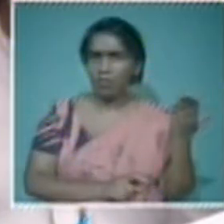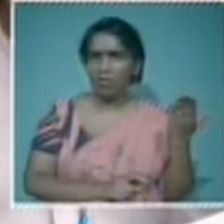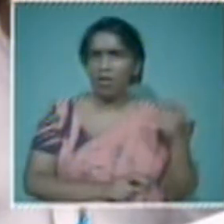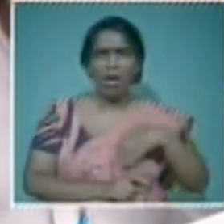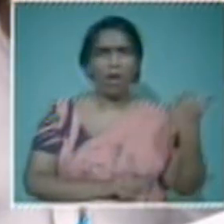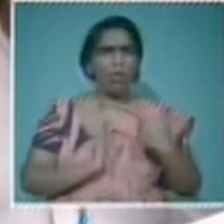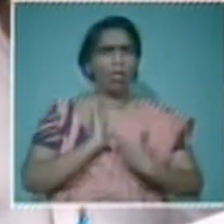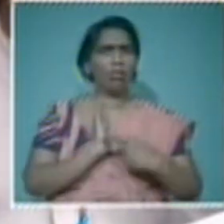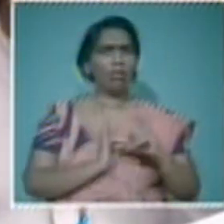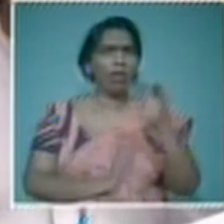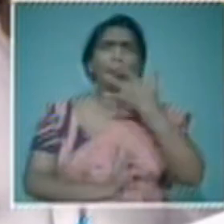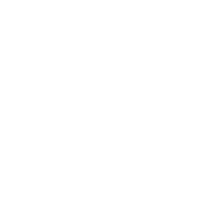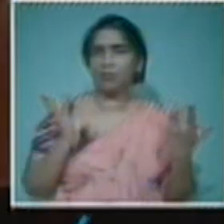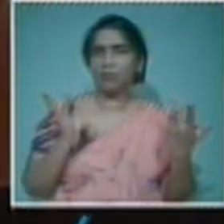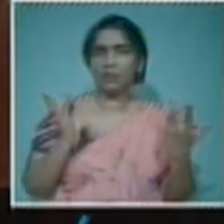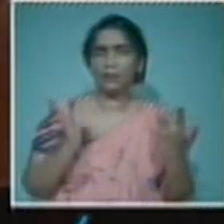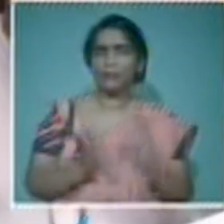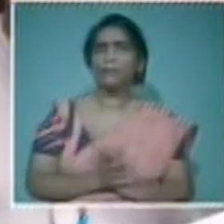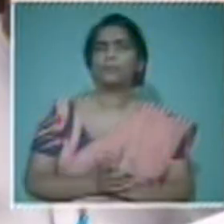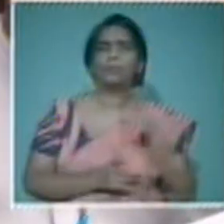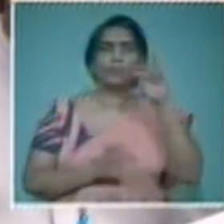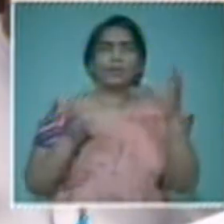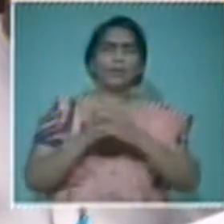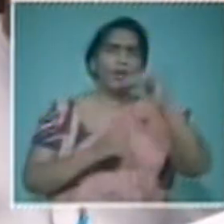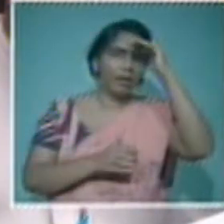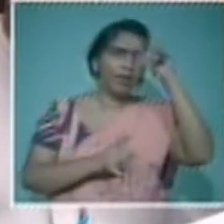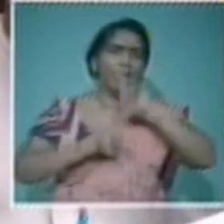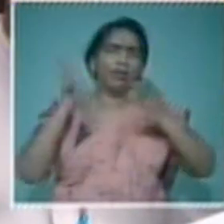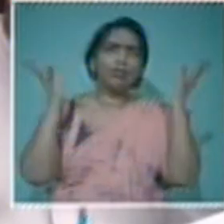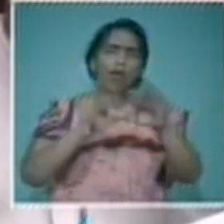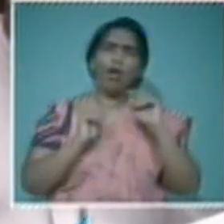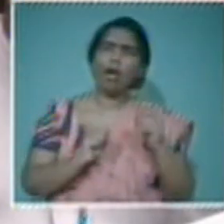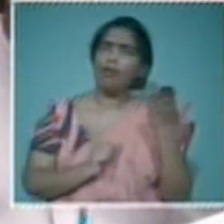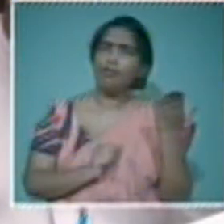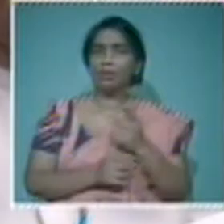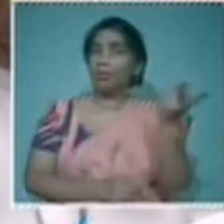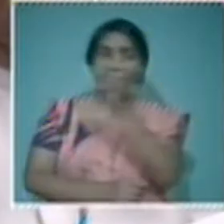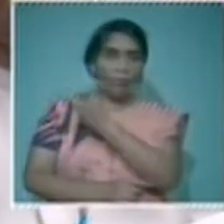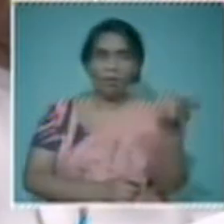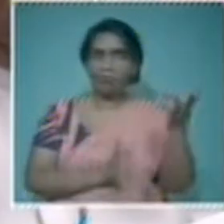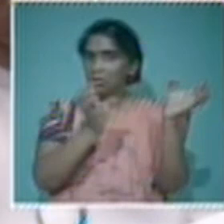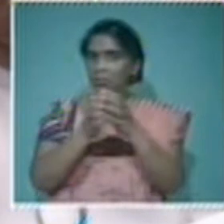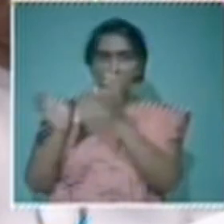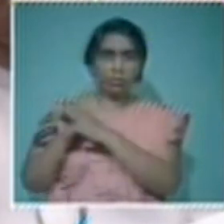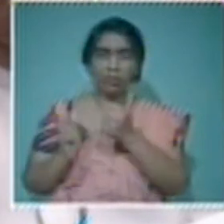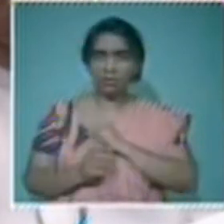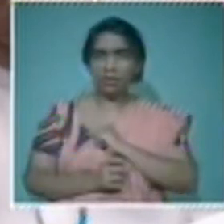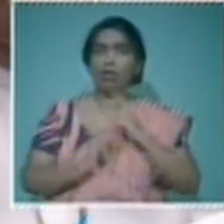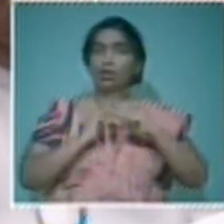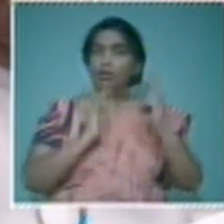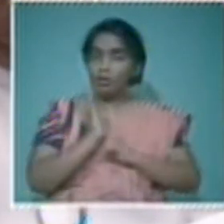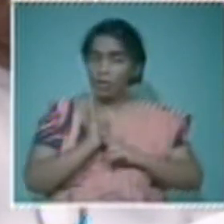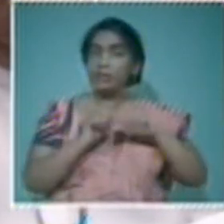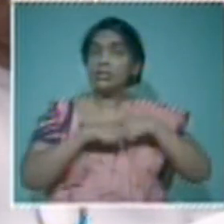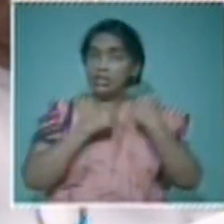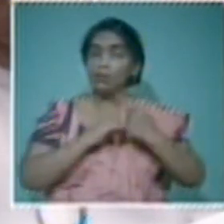නවීන තාක්ෂණය ඔබතුමා ඉගෙන ගන්න. ඔබතුමා පක්ෂ නායක රැස්වීම කැදීම කොහොමද ඒක Zoom එකේ ස්ථාවර නියෝග වෙනස් කරන්න. ඉස්සත් ජාතිකය සංවිධානයේ පවා Zoom